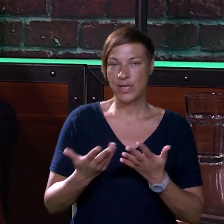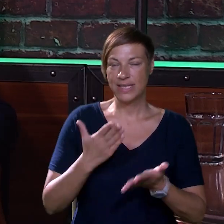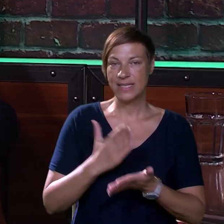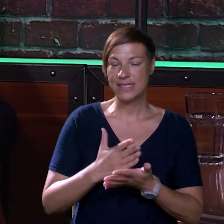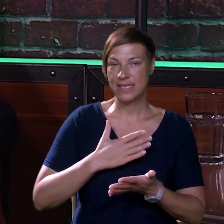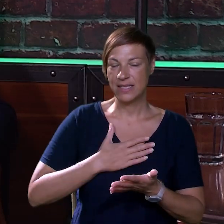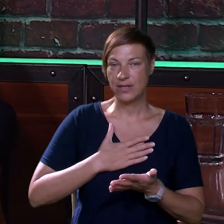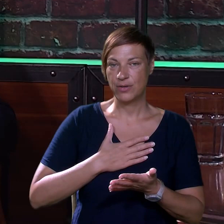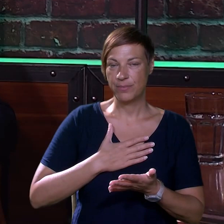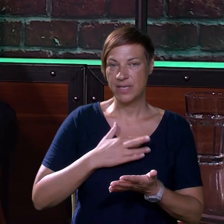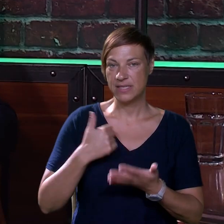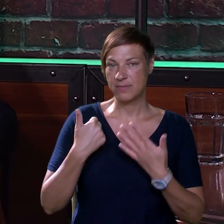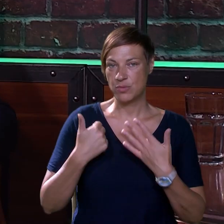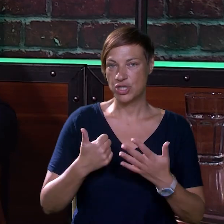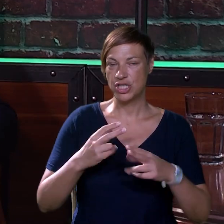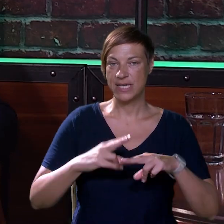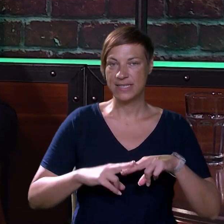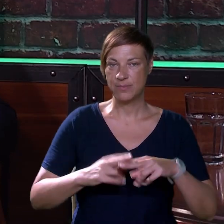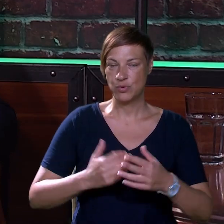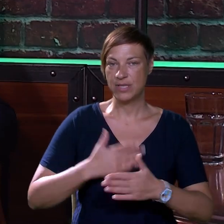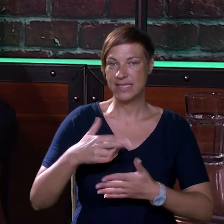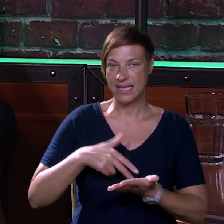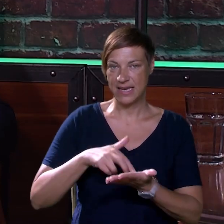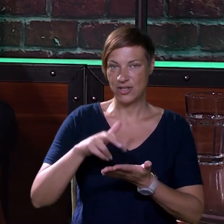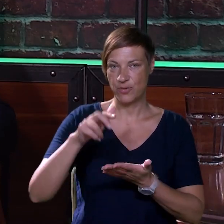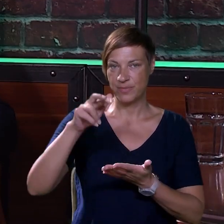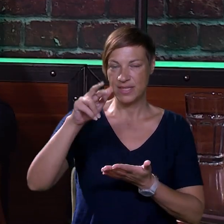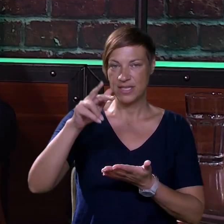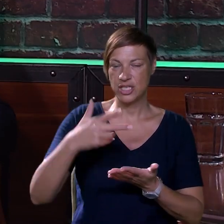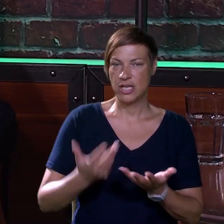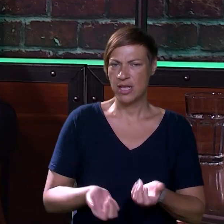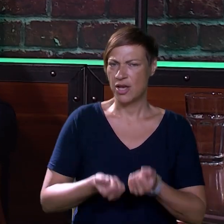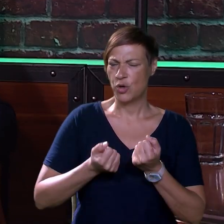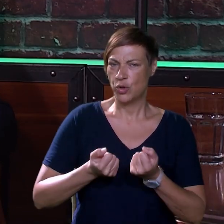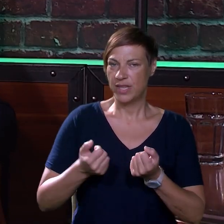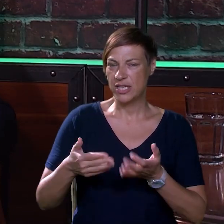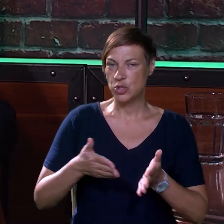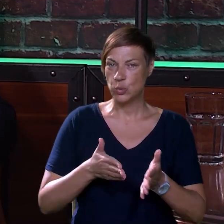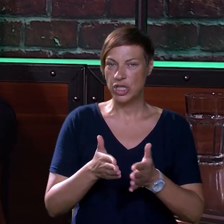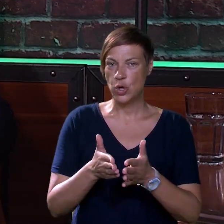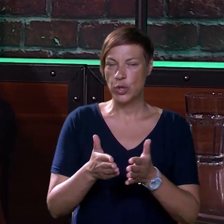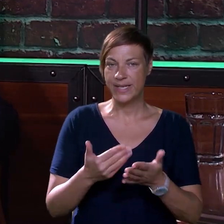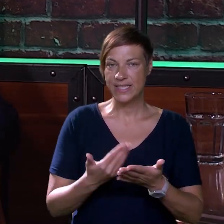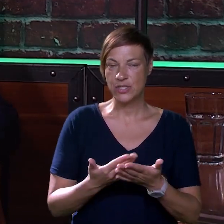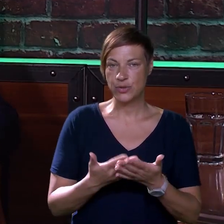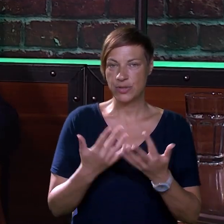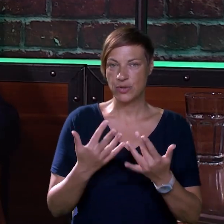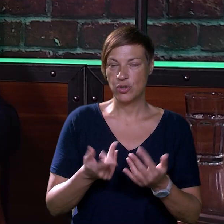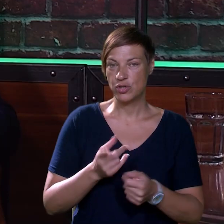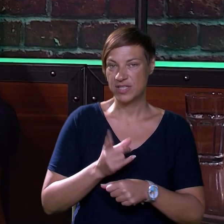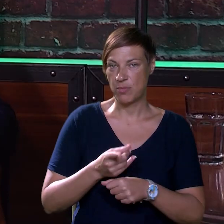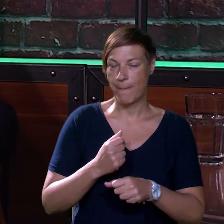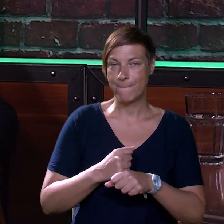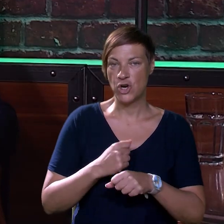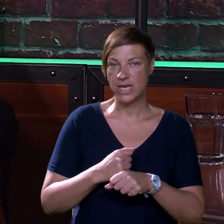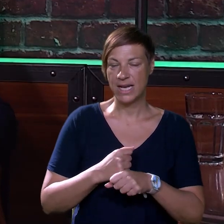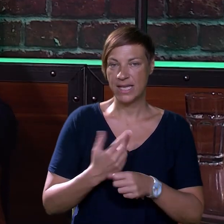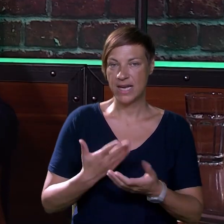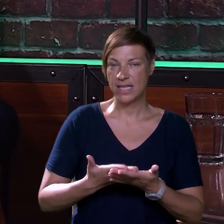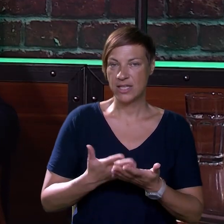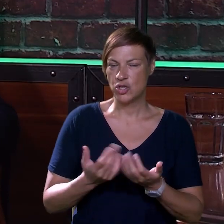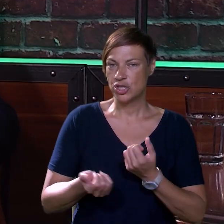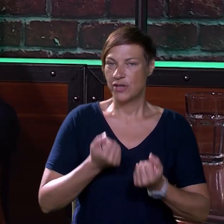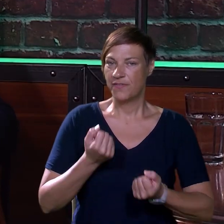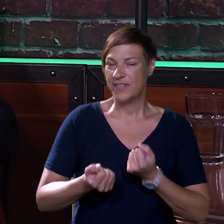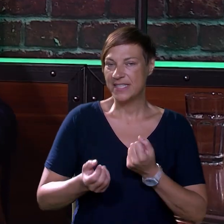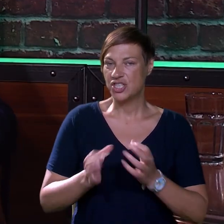negdje sredinom moje karijere mi smo 6 puta zaredom trčali tu jako zahtjevnu dionicu. To je koliko smo morali raditi, doći do